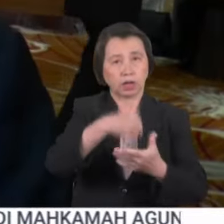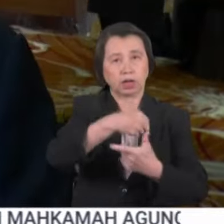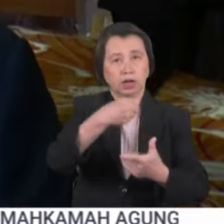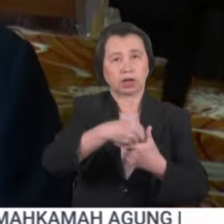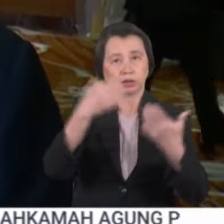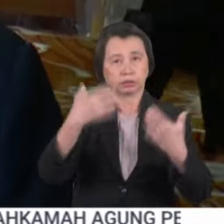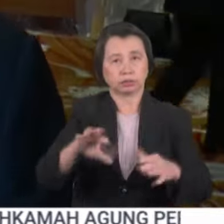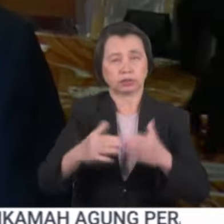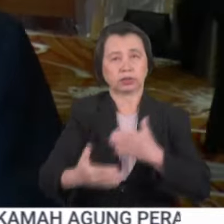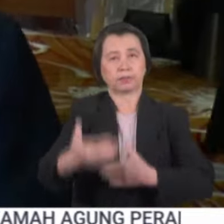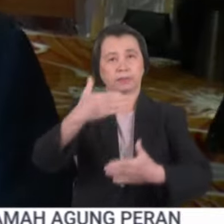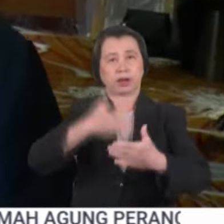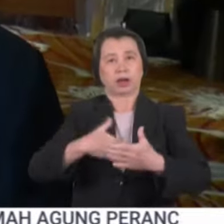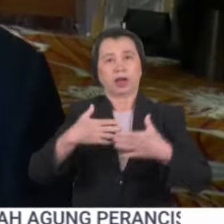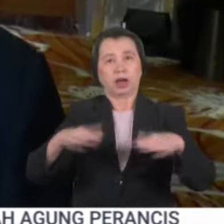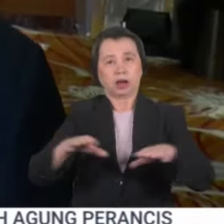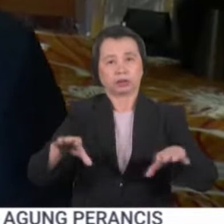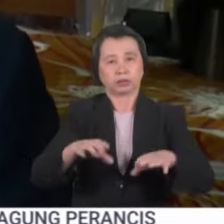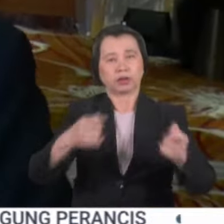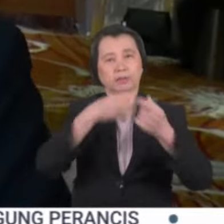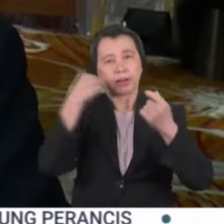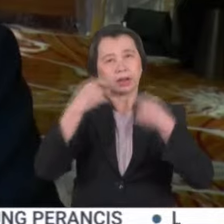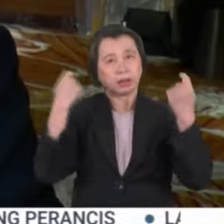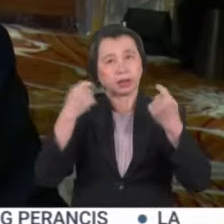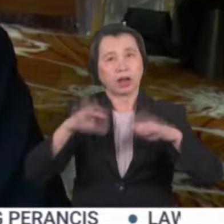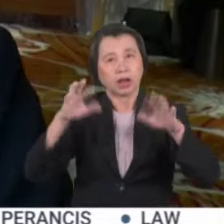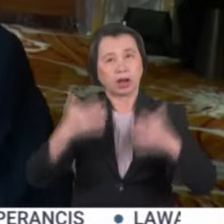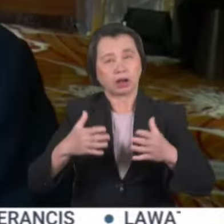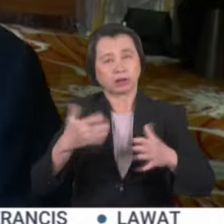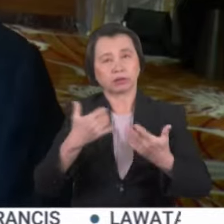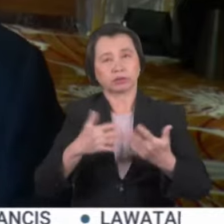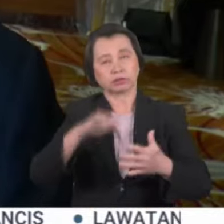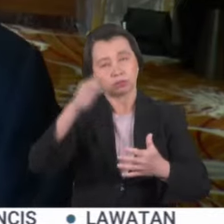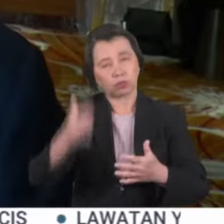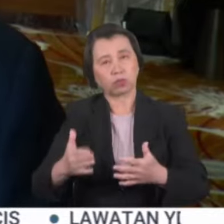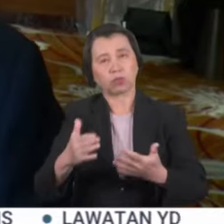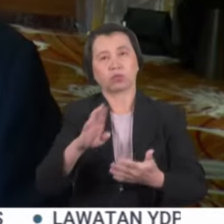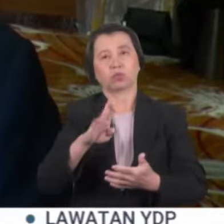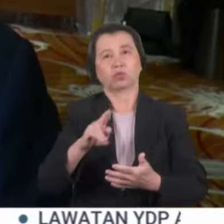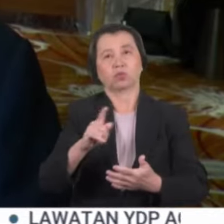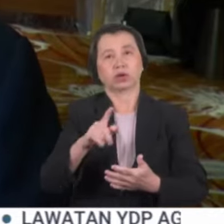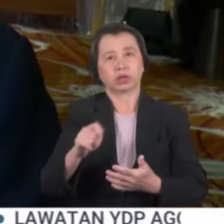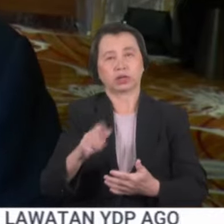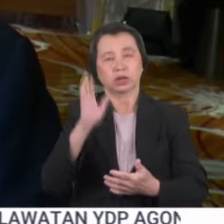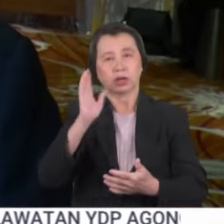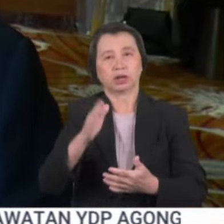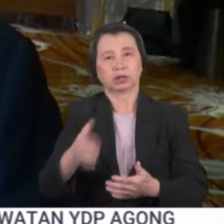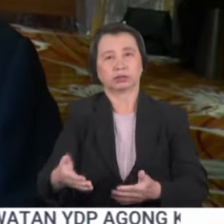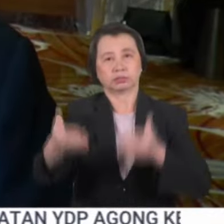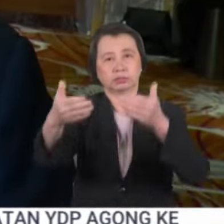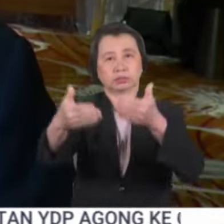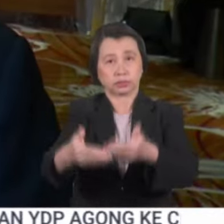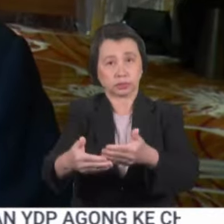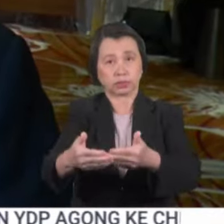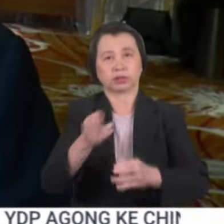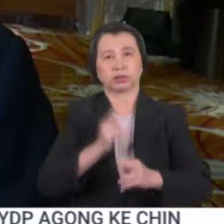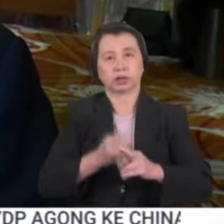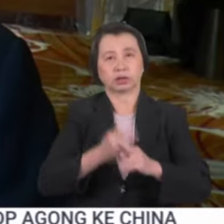ataupun di belakang tabir, macam mana nak buat Lebuh Raya, macam mana nak potong bukit dan sebagainya. Jadi itu akan mendekatkan